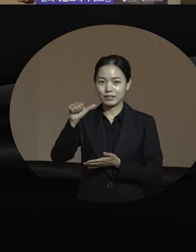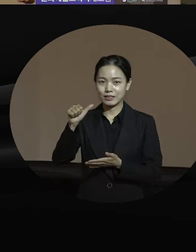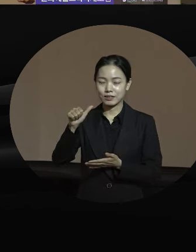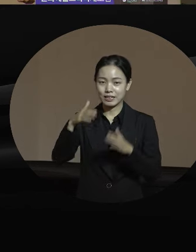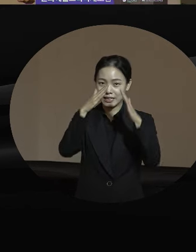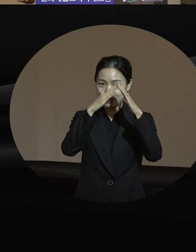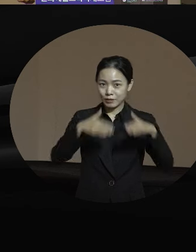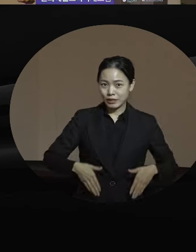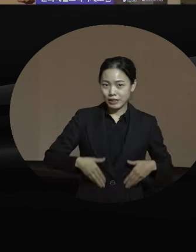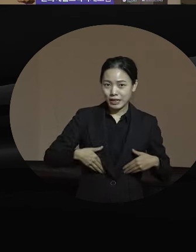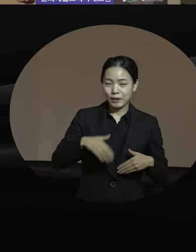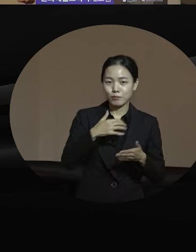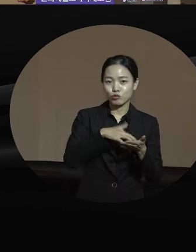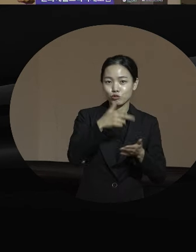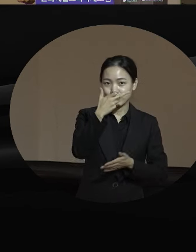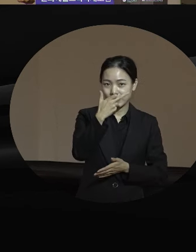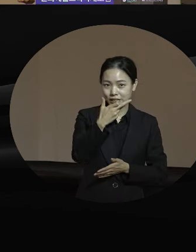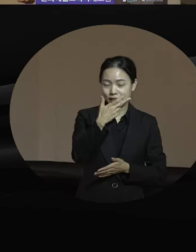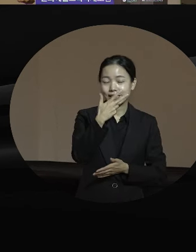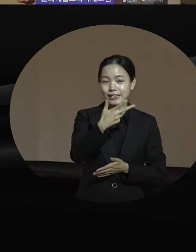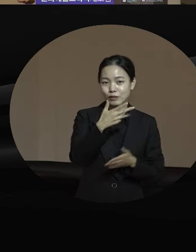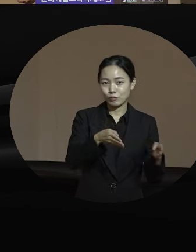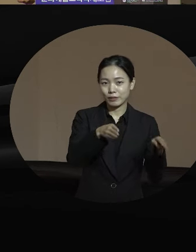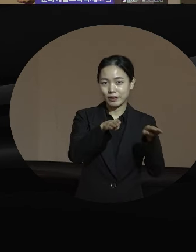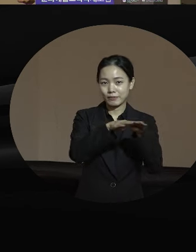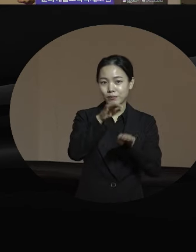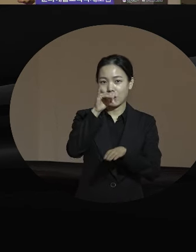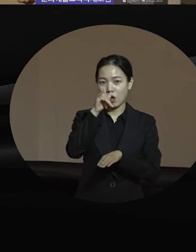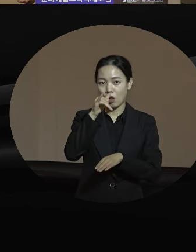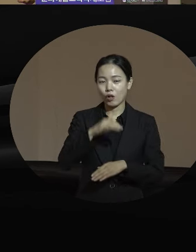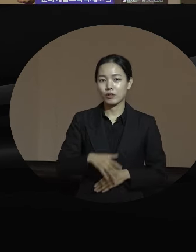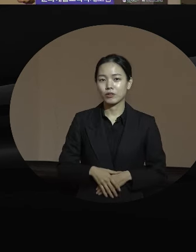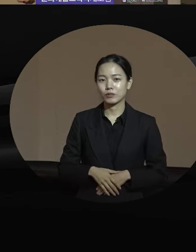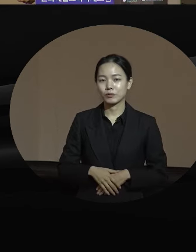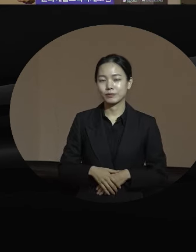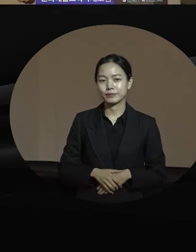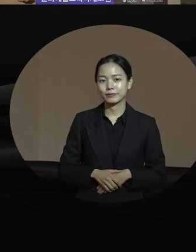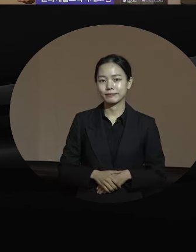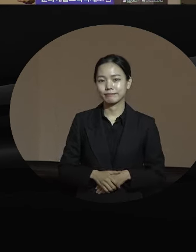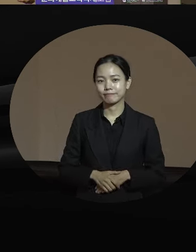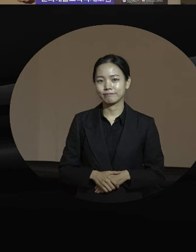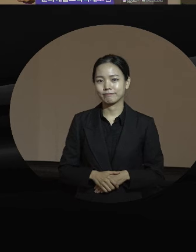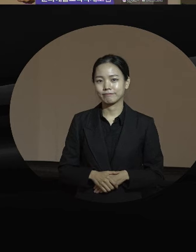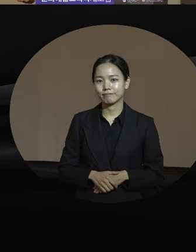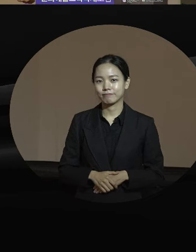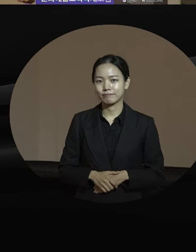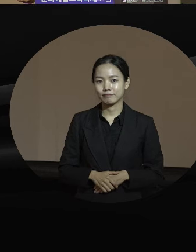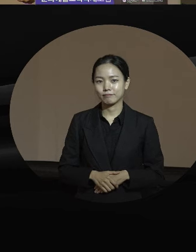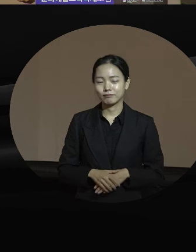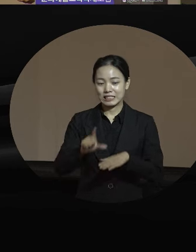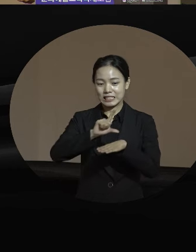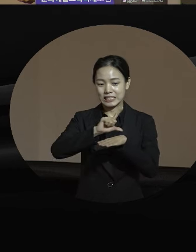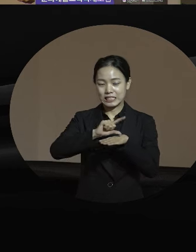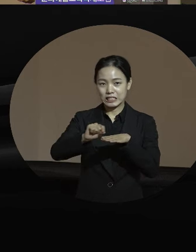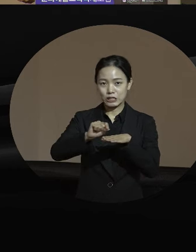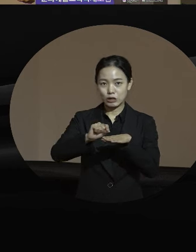7개의 문화지소 등과 같이 광역 단위에서 조성하고 있는 기초 거점들까지 지역 생태계로